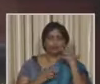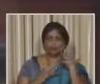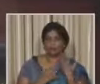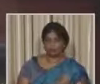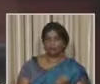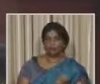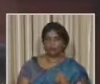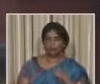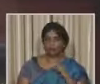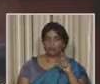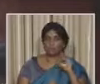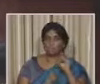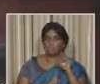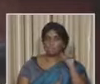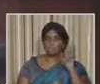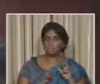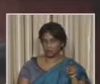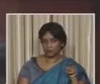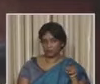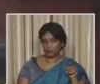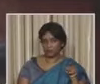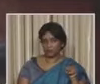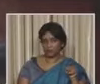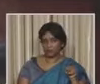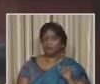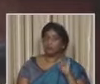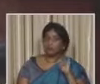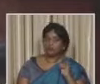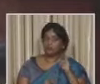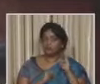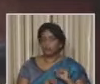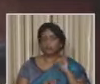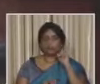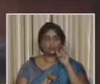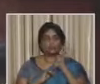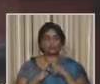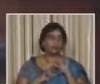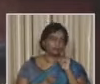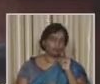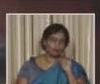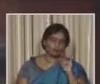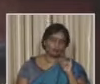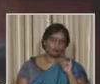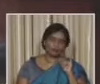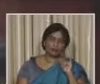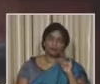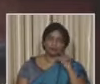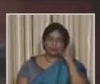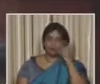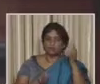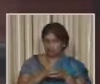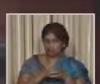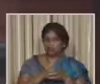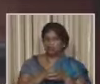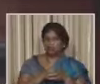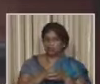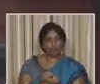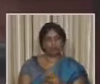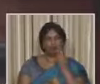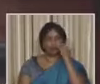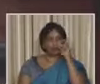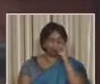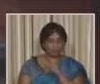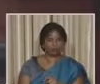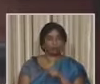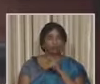போது அங்கு தனிப்பட்ட ஒரு பிரச்சனையும் இருக்கின்றது. அதனால் இந்த உளவு பிரிவுடன் தொடர்புடைய ஒரு பெண் போலீஸ் உத்தியோகத்தரின் பெயரில்